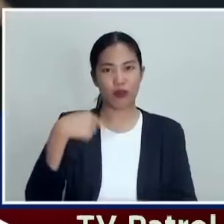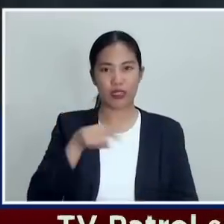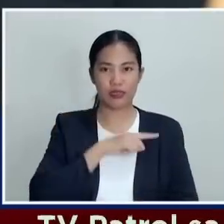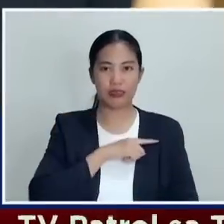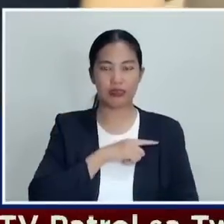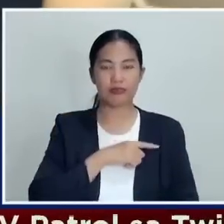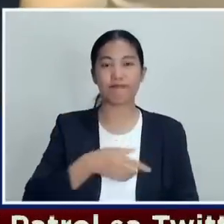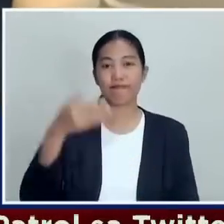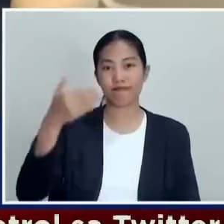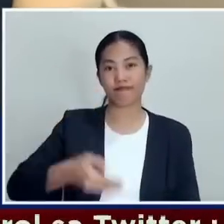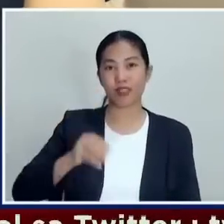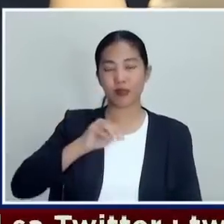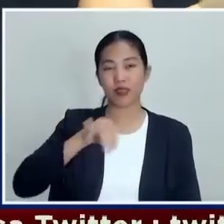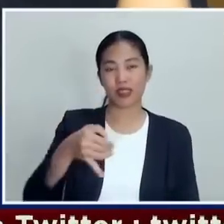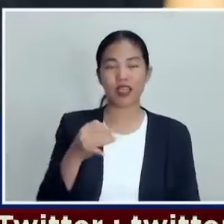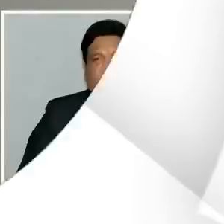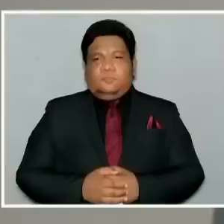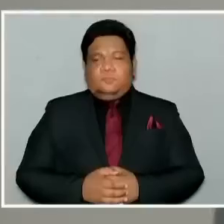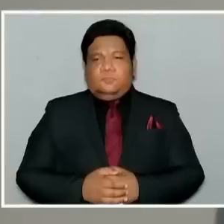Felipe, ABS-CBN News.